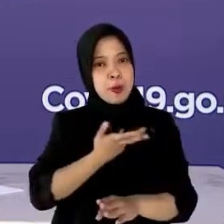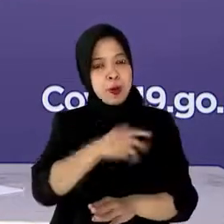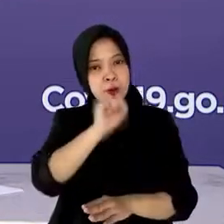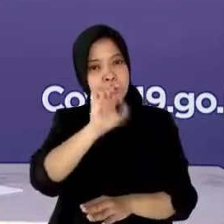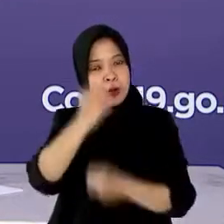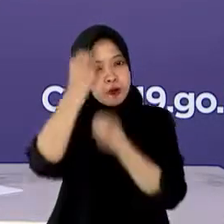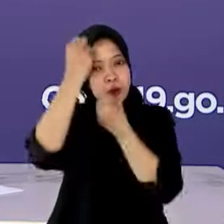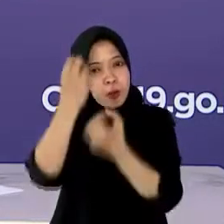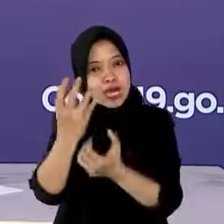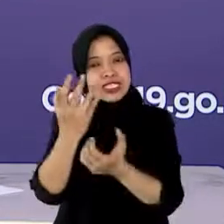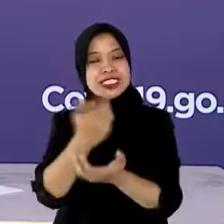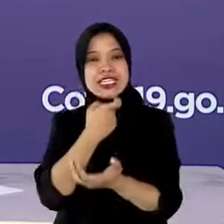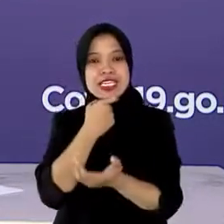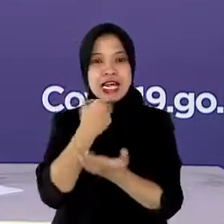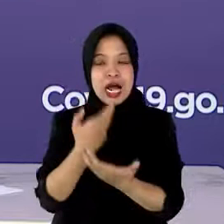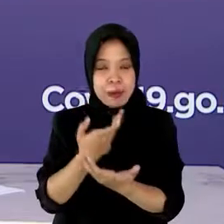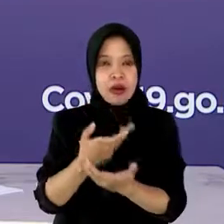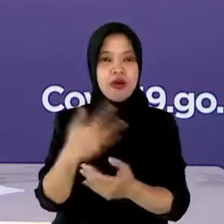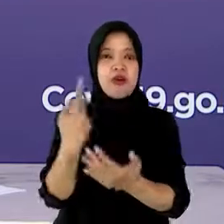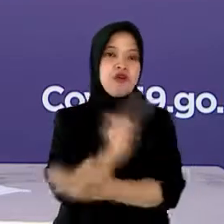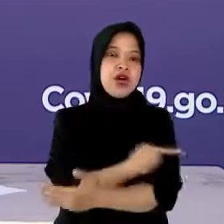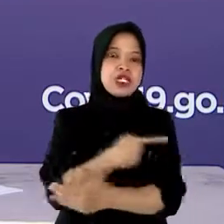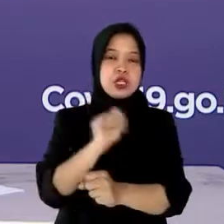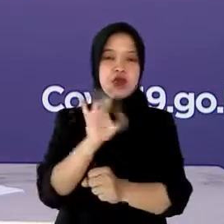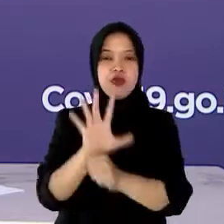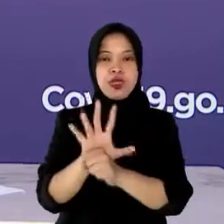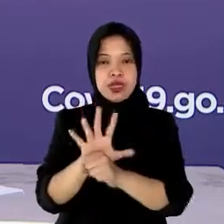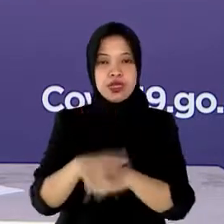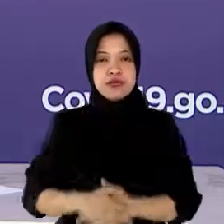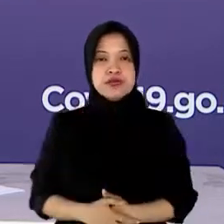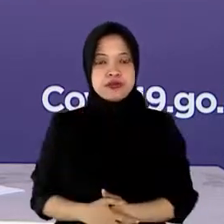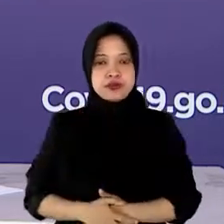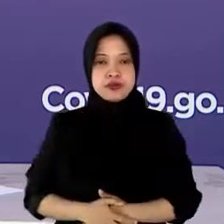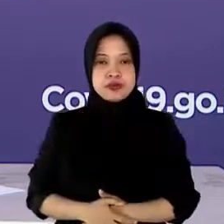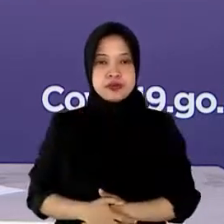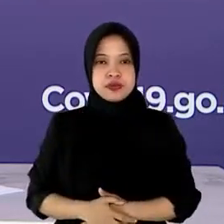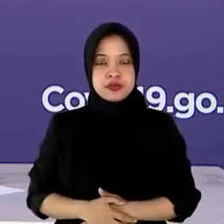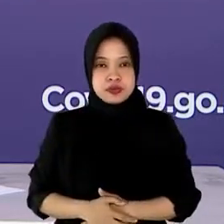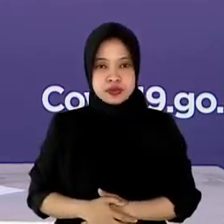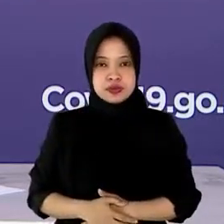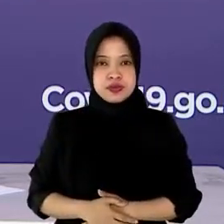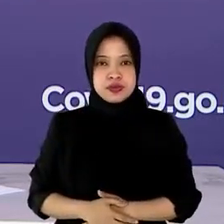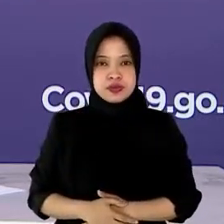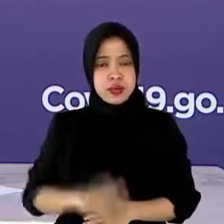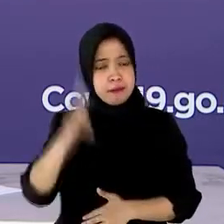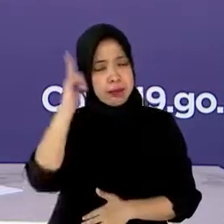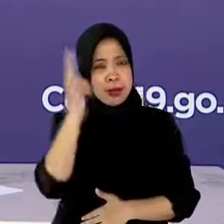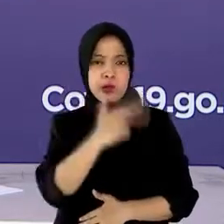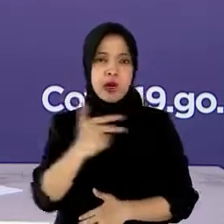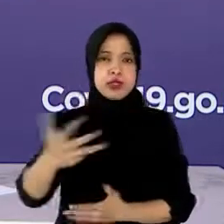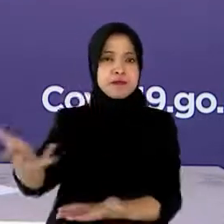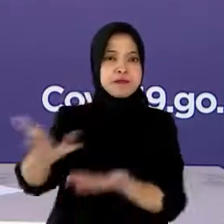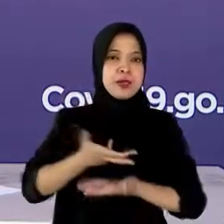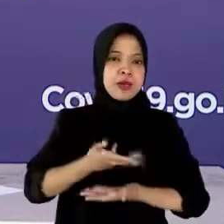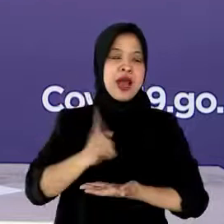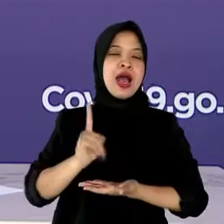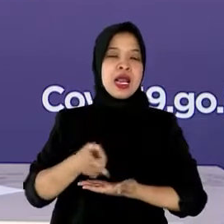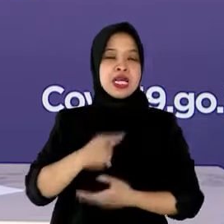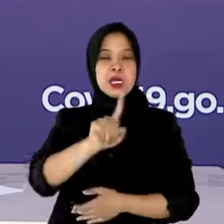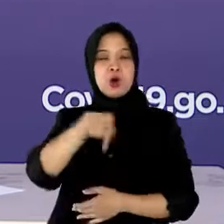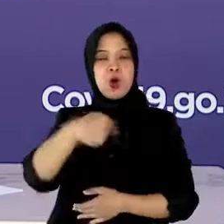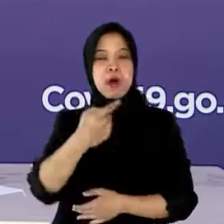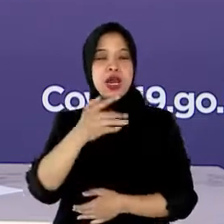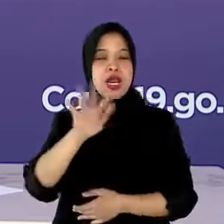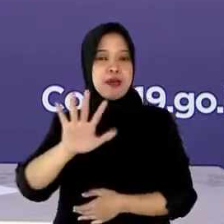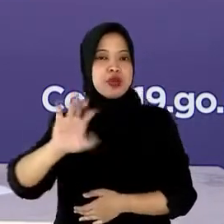menyampaikan informasi terkait vaksin coffee 19 hari ini pemerintah Indonesia berencana menerima sebanyak satu